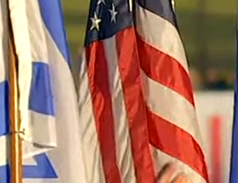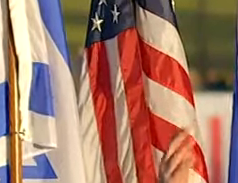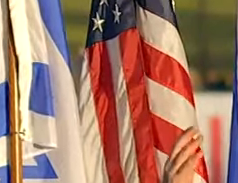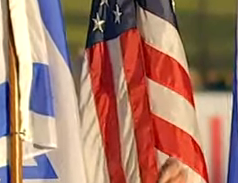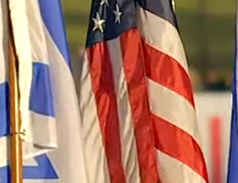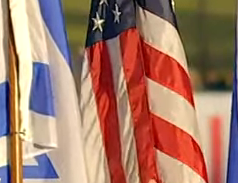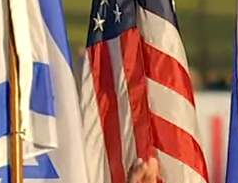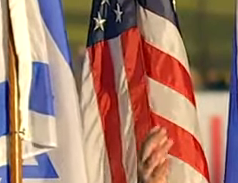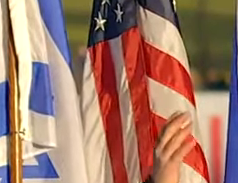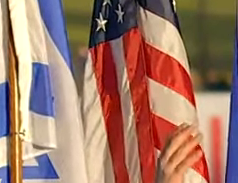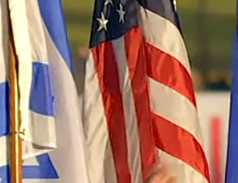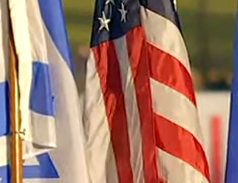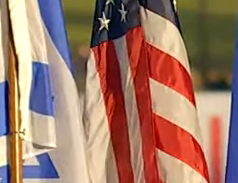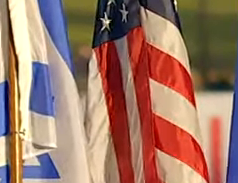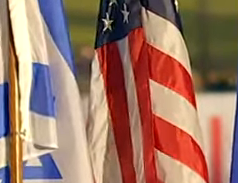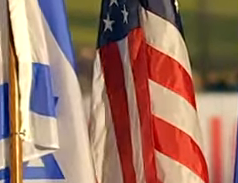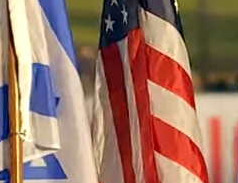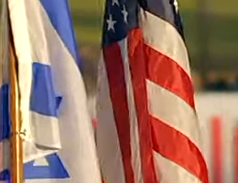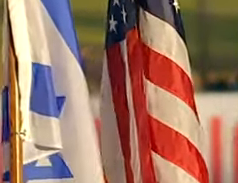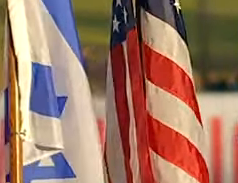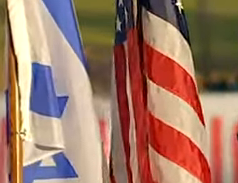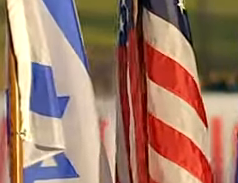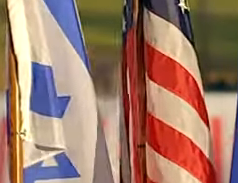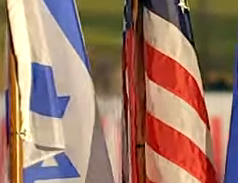הים, ביבשה